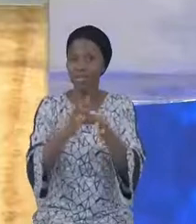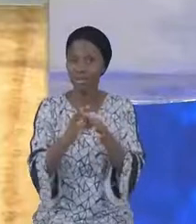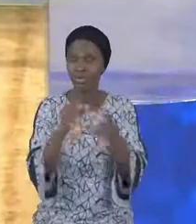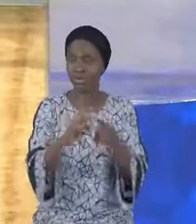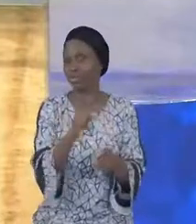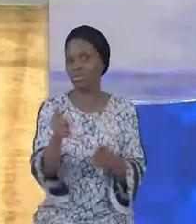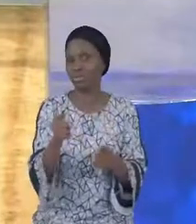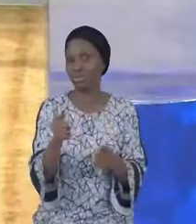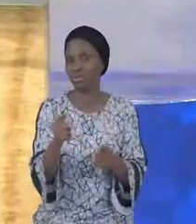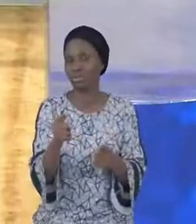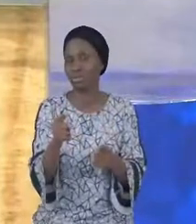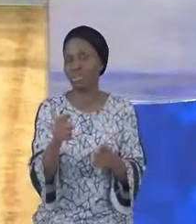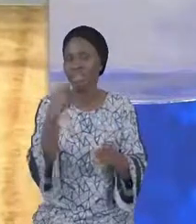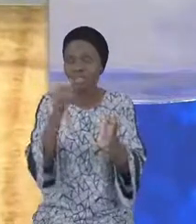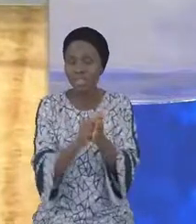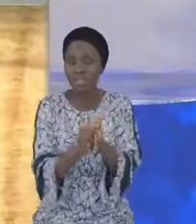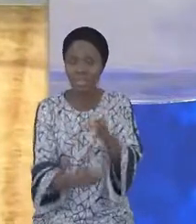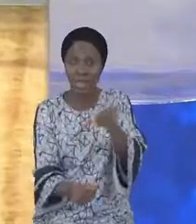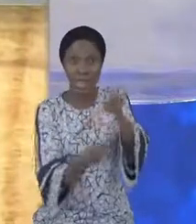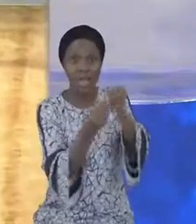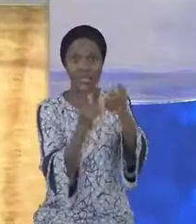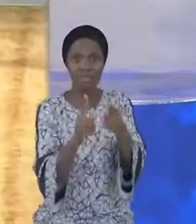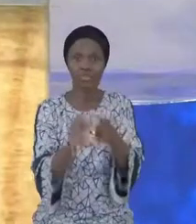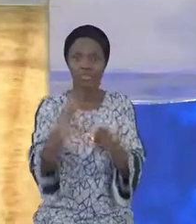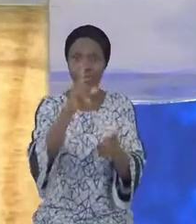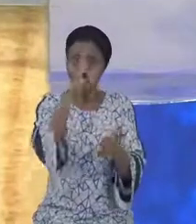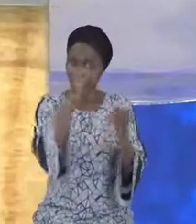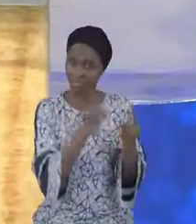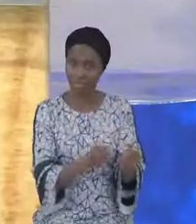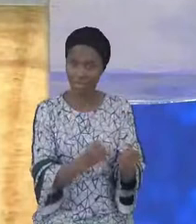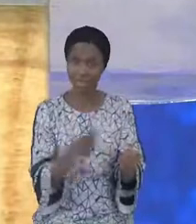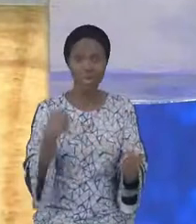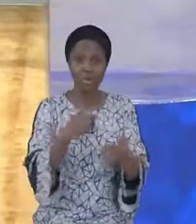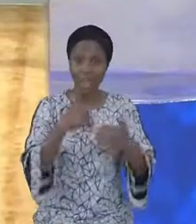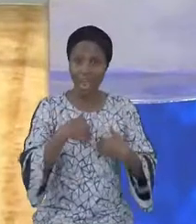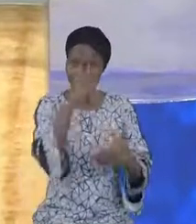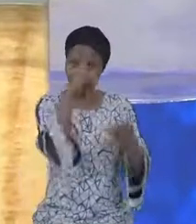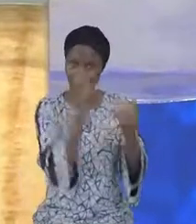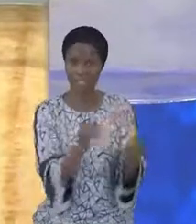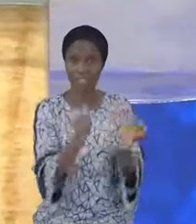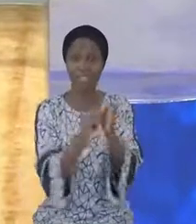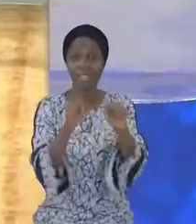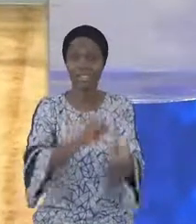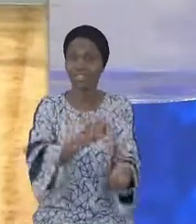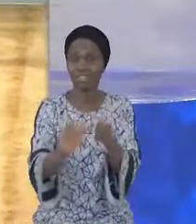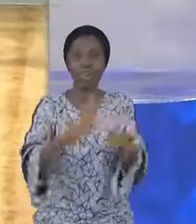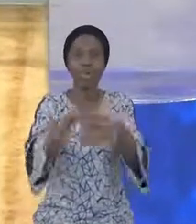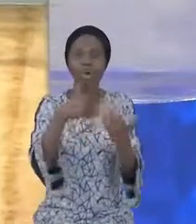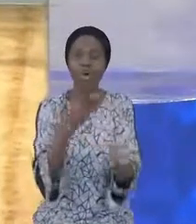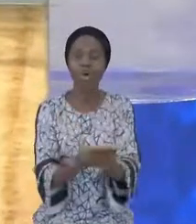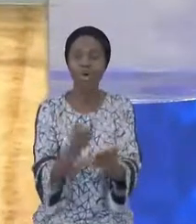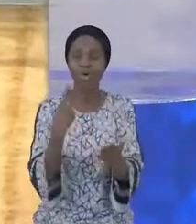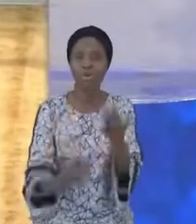Pour joindre à votre foi, nous avons la foi qui doit éteindre tous les traits enflammés du méchant.